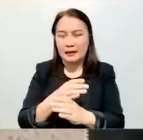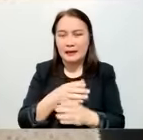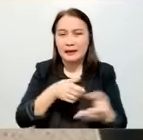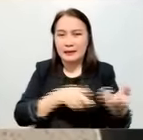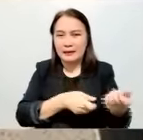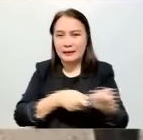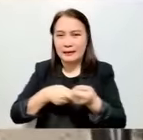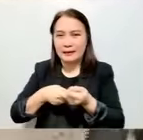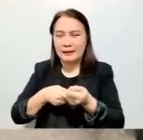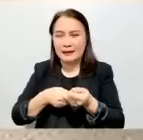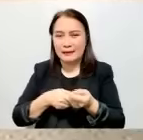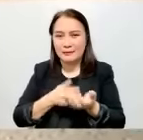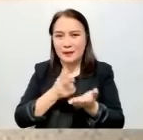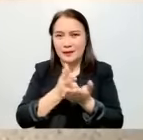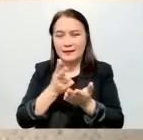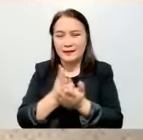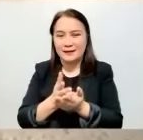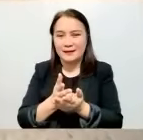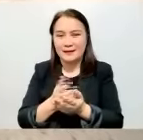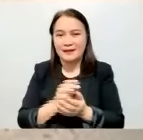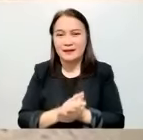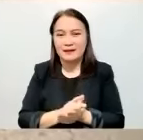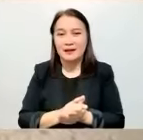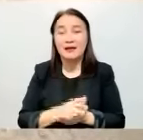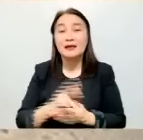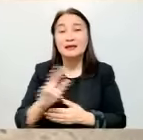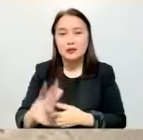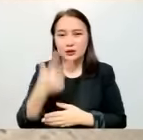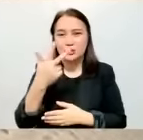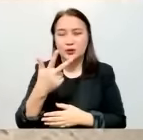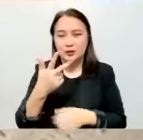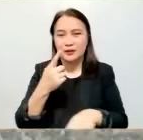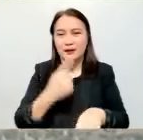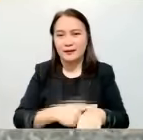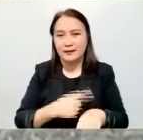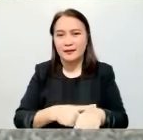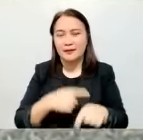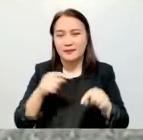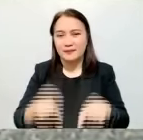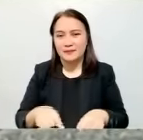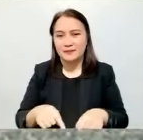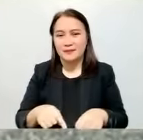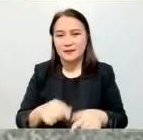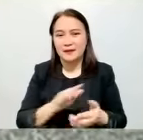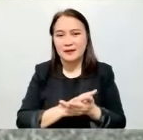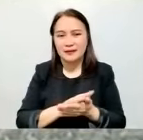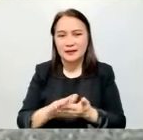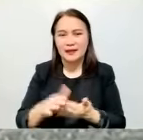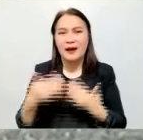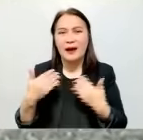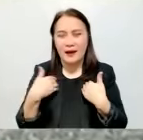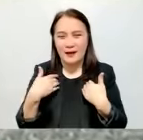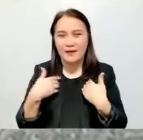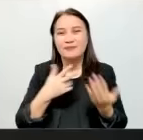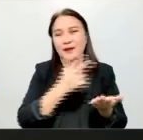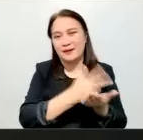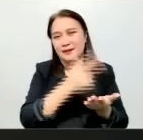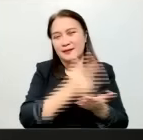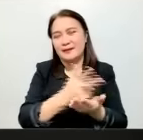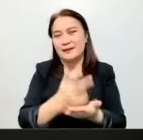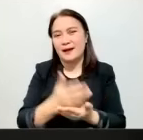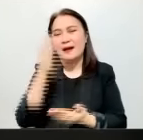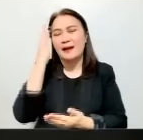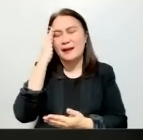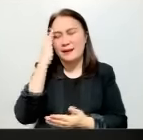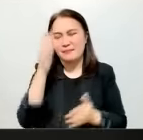sa MMDA, ikatlong clearing operations na nila ito sa lugar. Pero hanggang ngayon, mayroon pa rin pumaparada kahit bawal. Ang